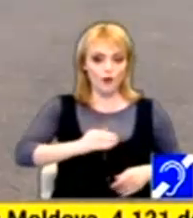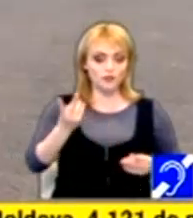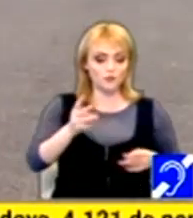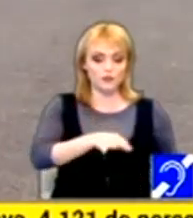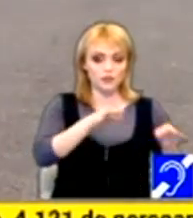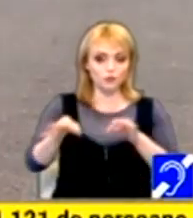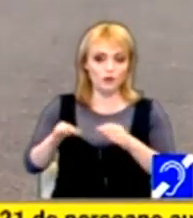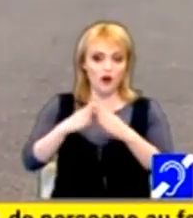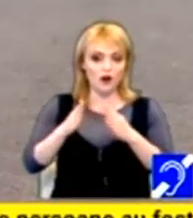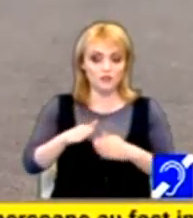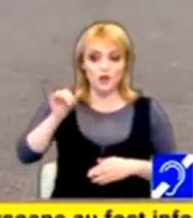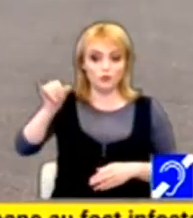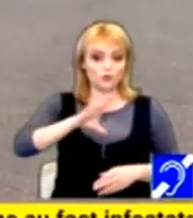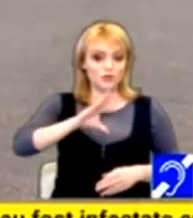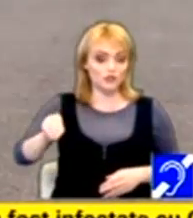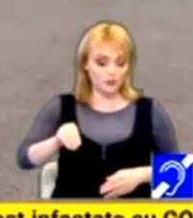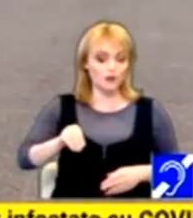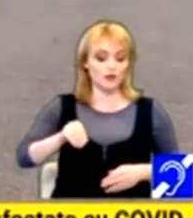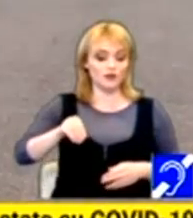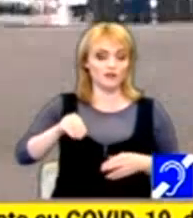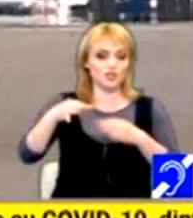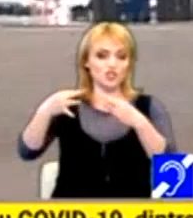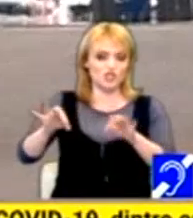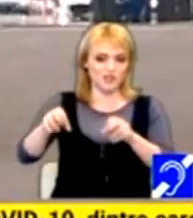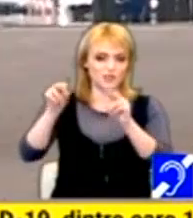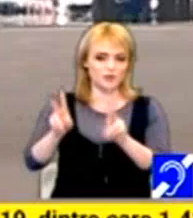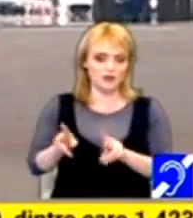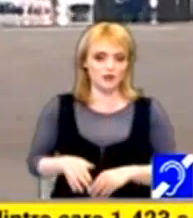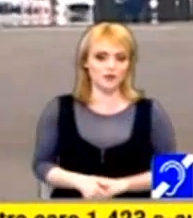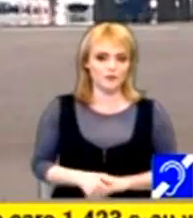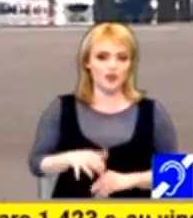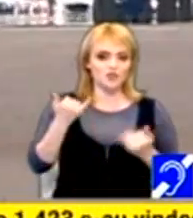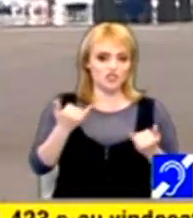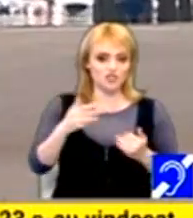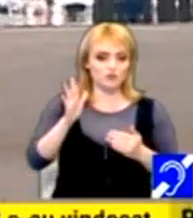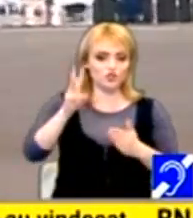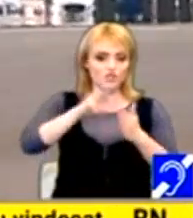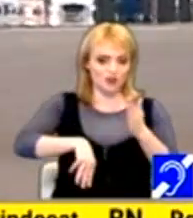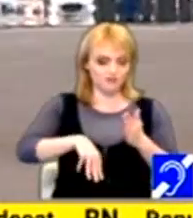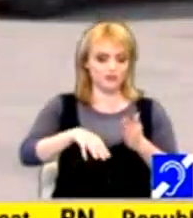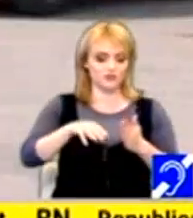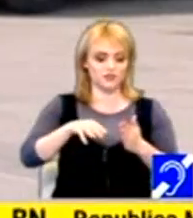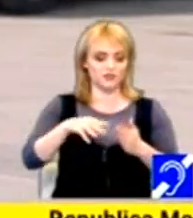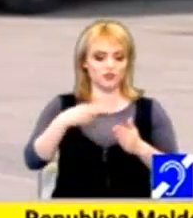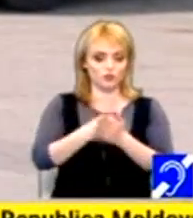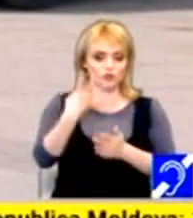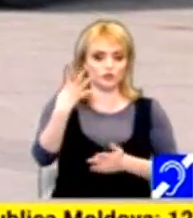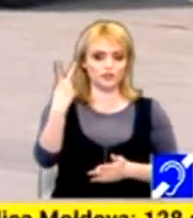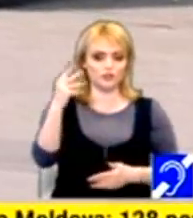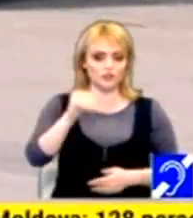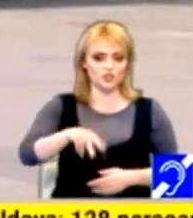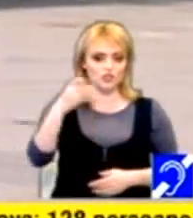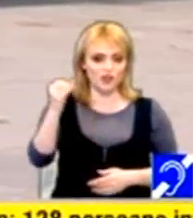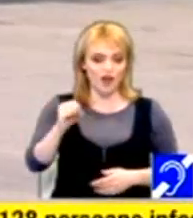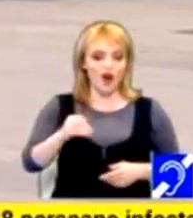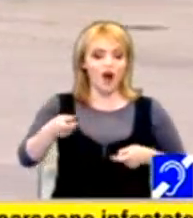necesare. Administratorii companiilor urmează să fie sancționați cu amenzi de până la 42.000 de lei, iar șoferii s-au ales cu amenzi de